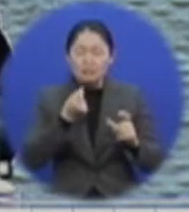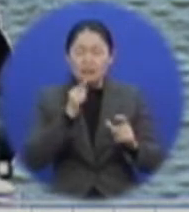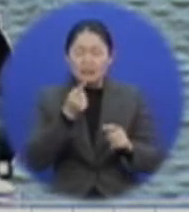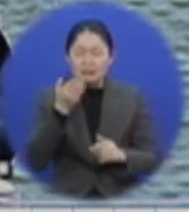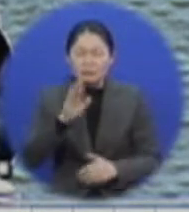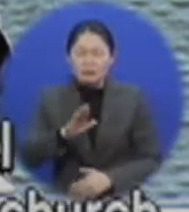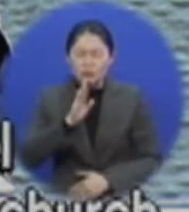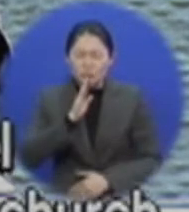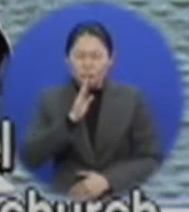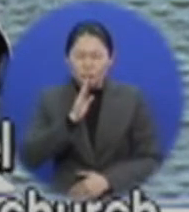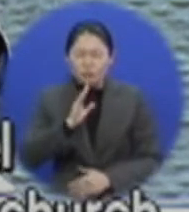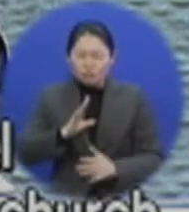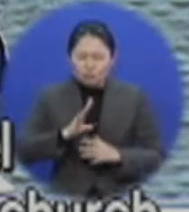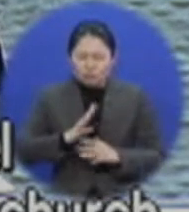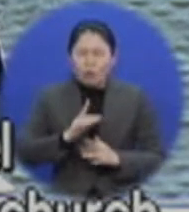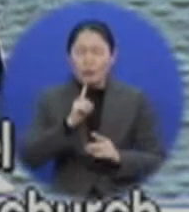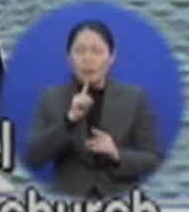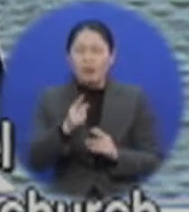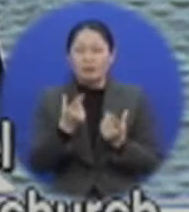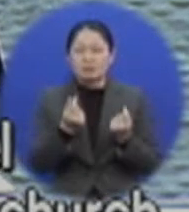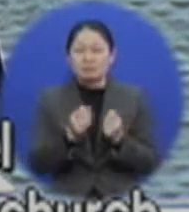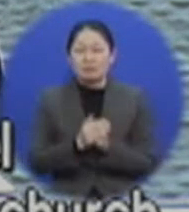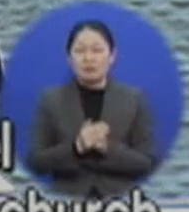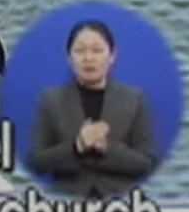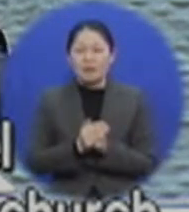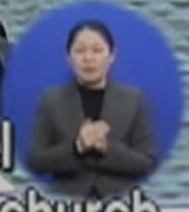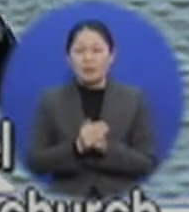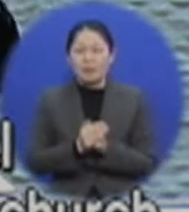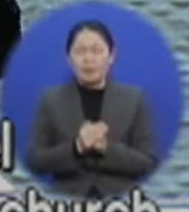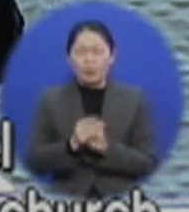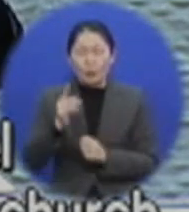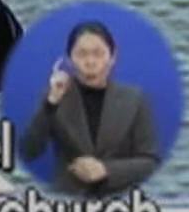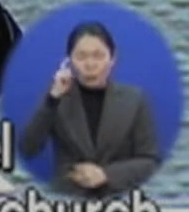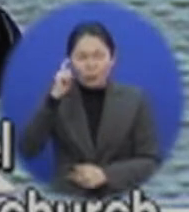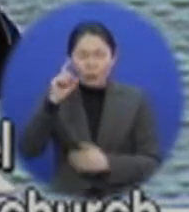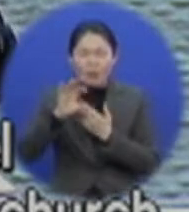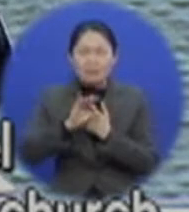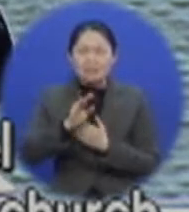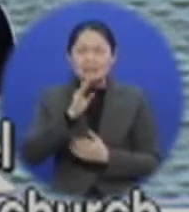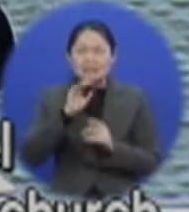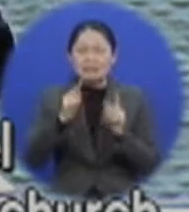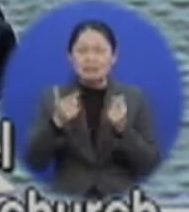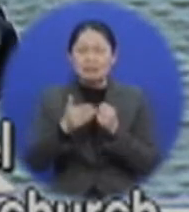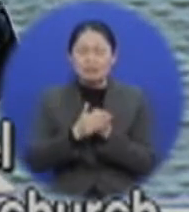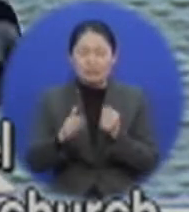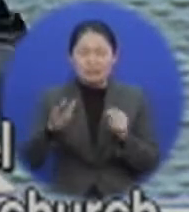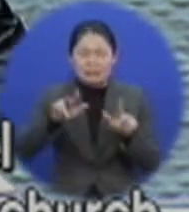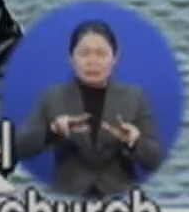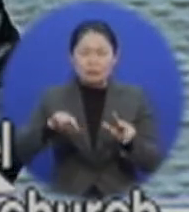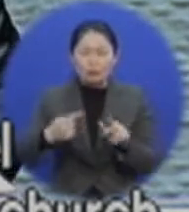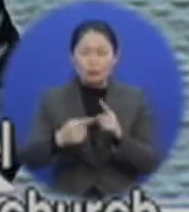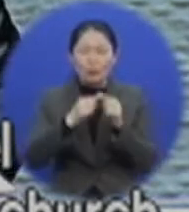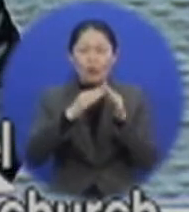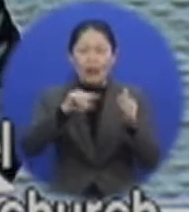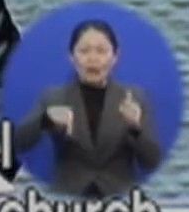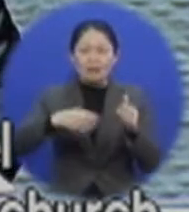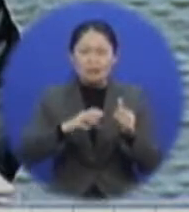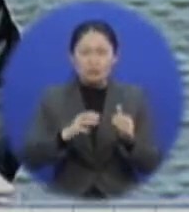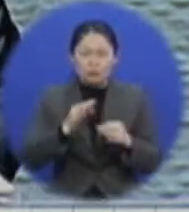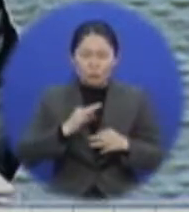그렇습니다 지금도 교회 안에서 얼마나 놀라운 구원의 역사와 복음의 역사들이 일어나고 있는지